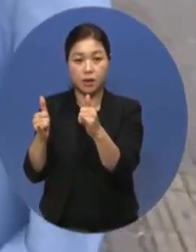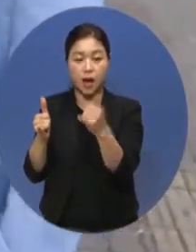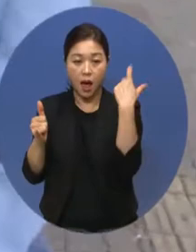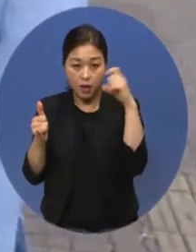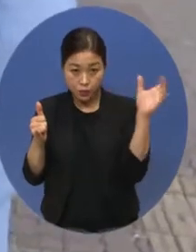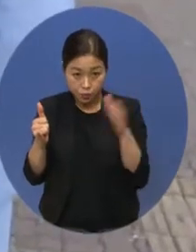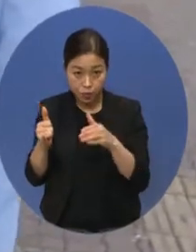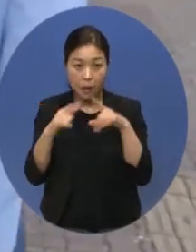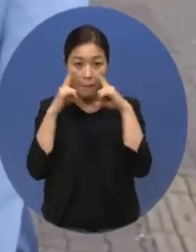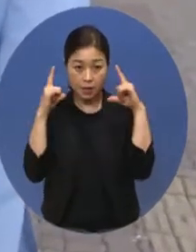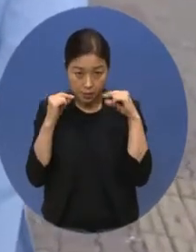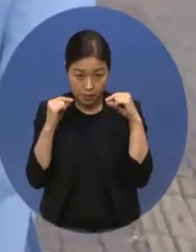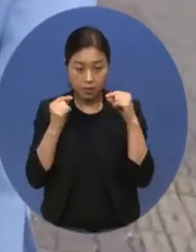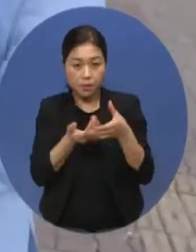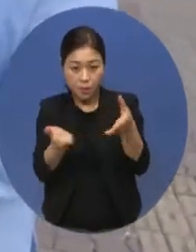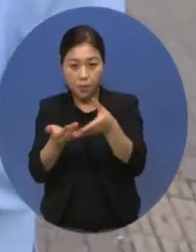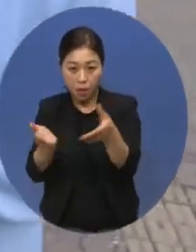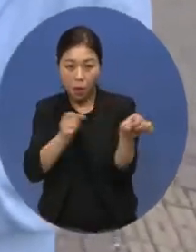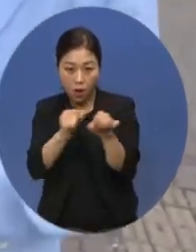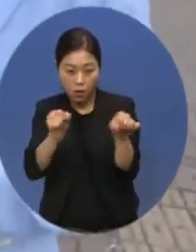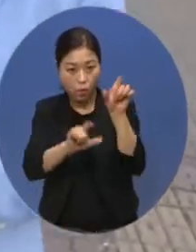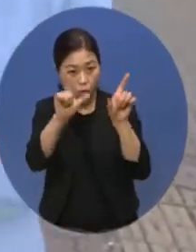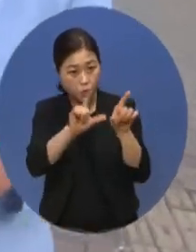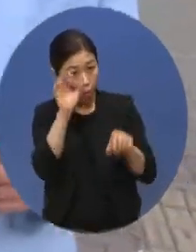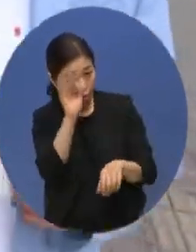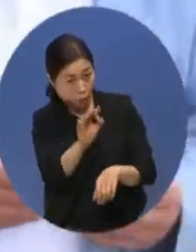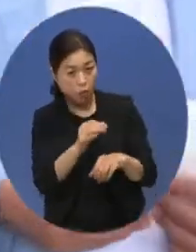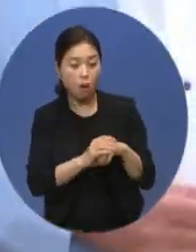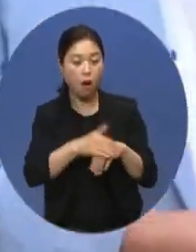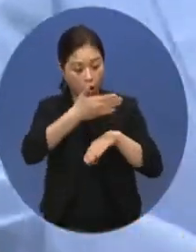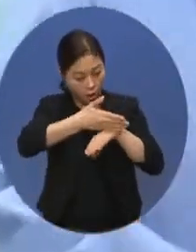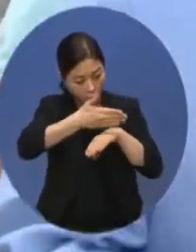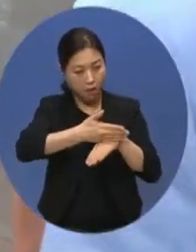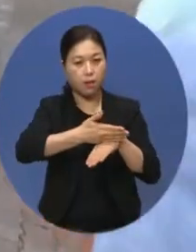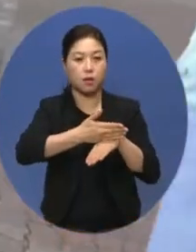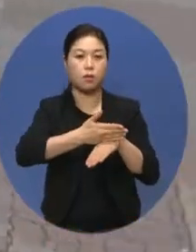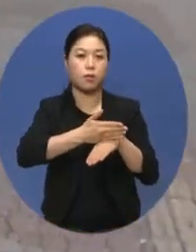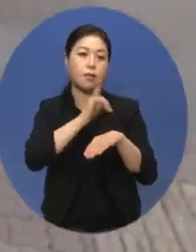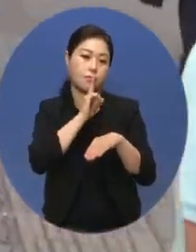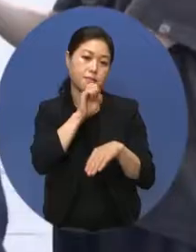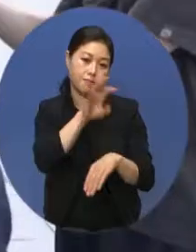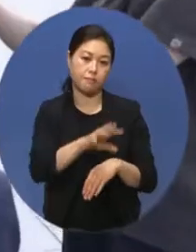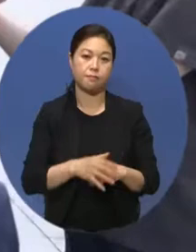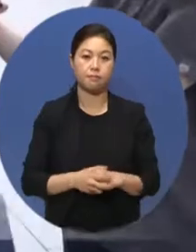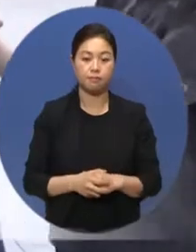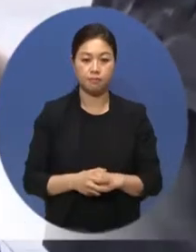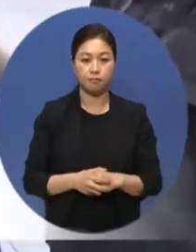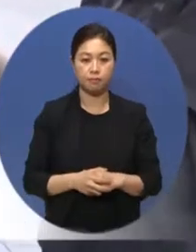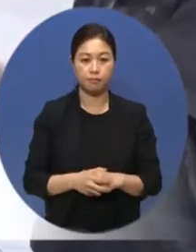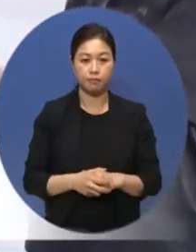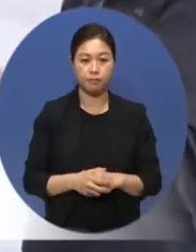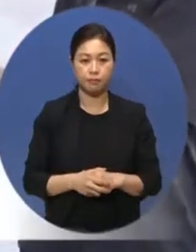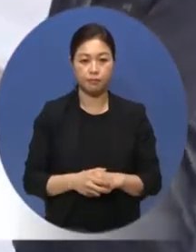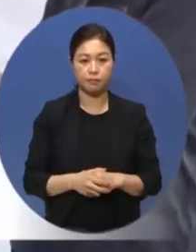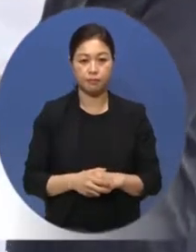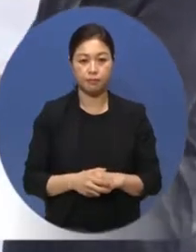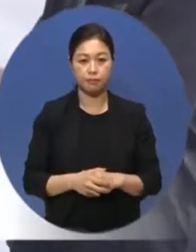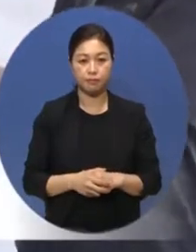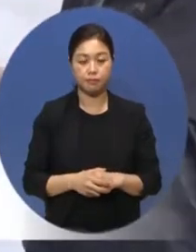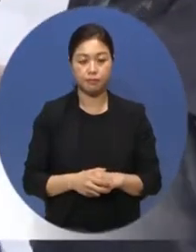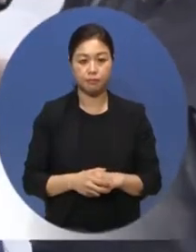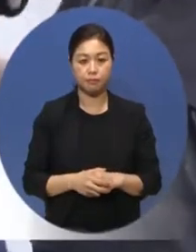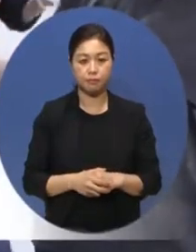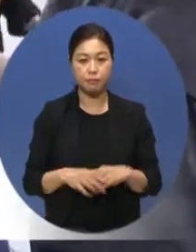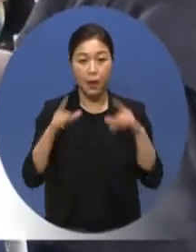아침부터 마스크 봉사 활동을 전개하는 별에 감사하다고 격려했습니다. 오늘 이 마스크를